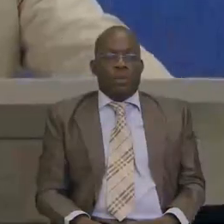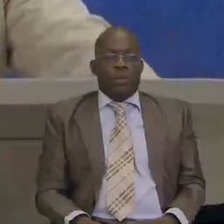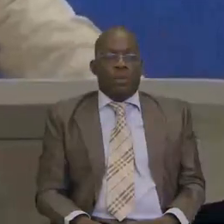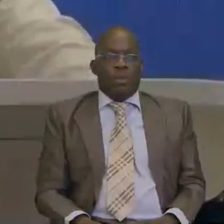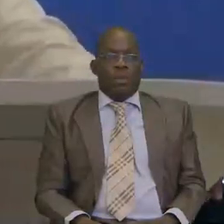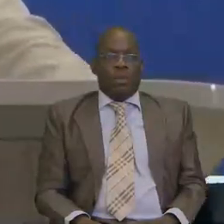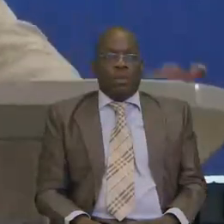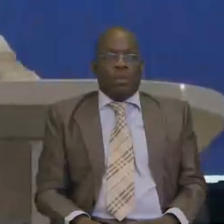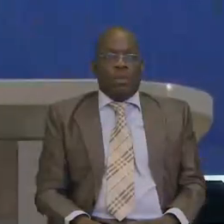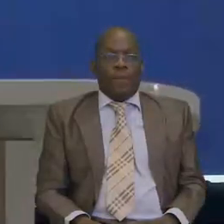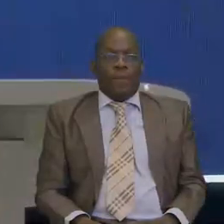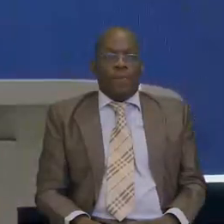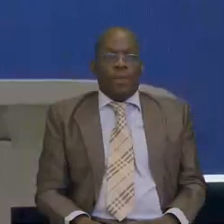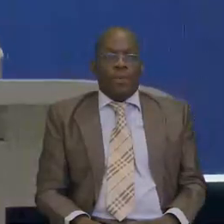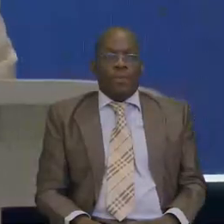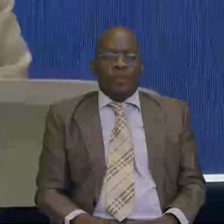Verset 8.